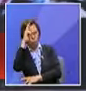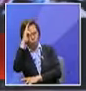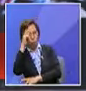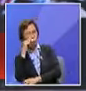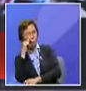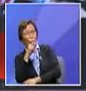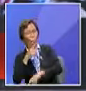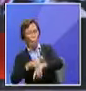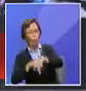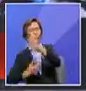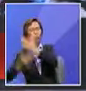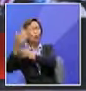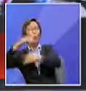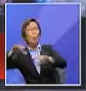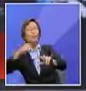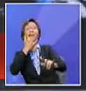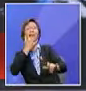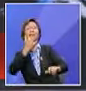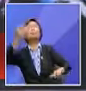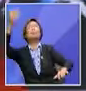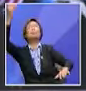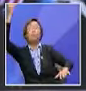pun zaman dulu buat silap ini, ya.